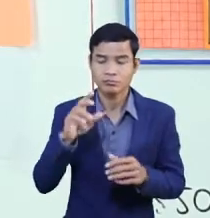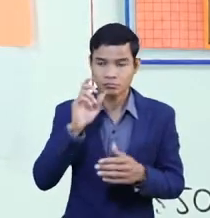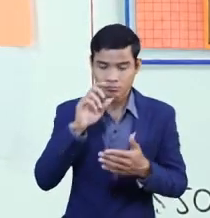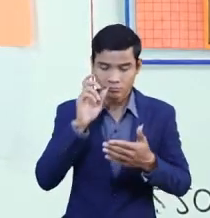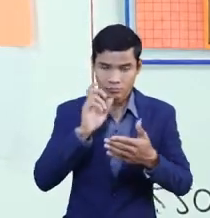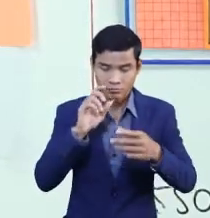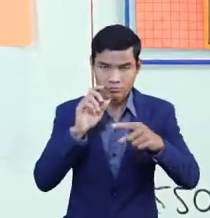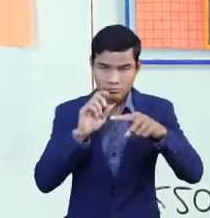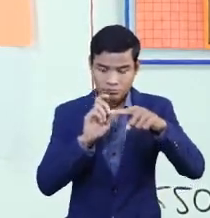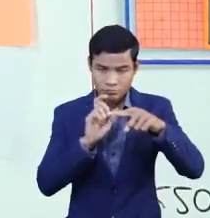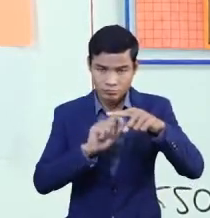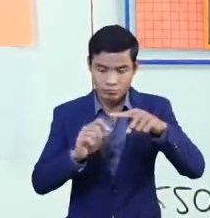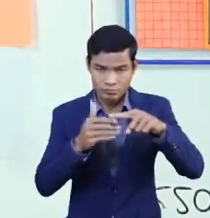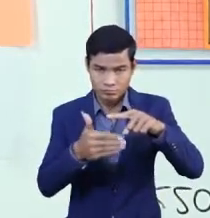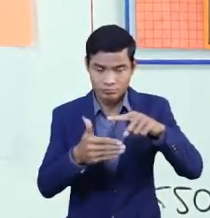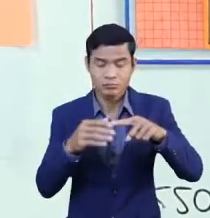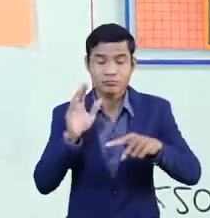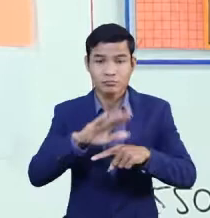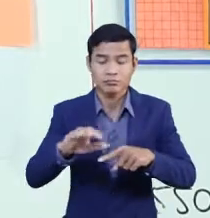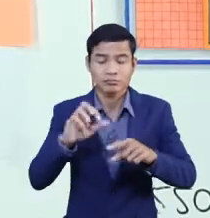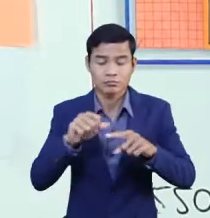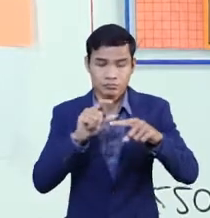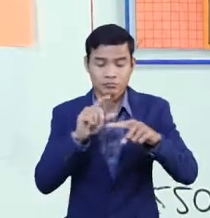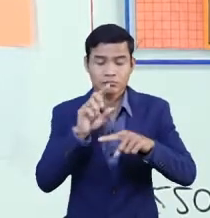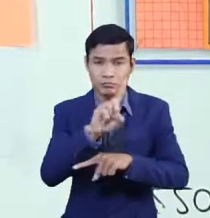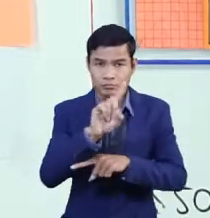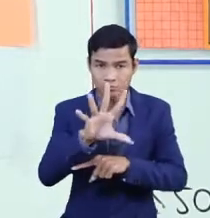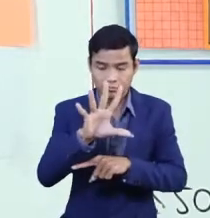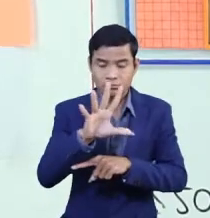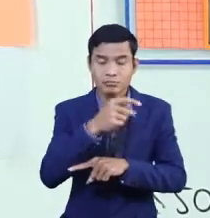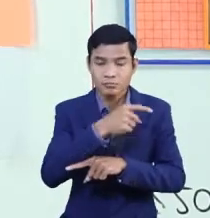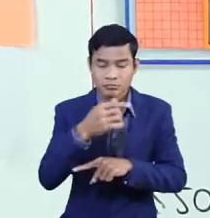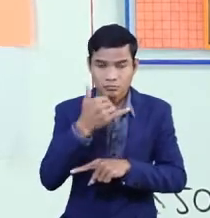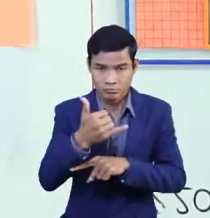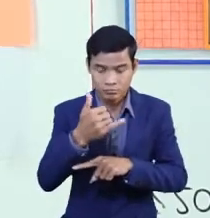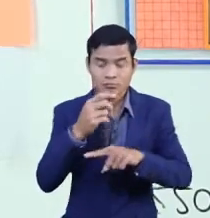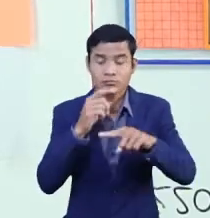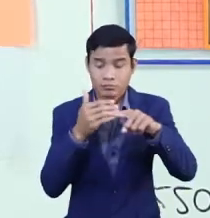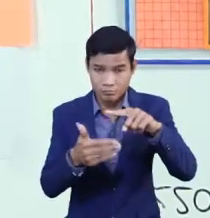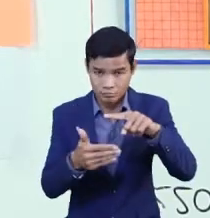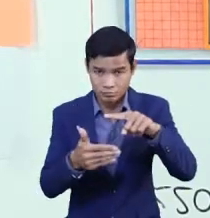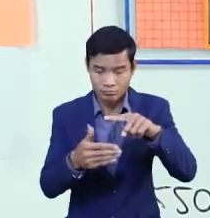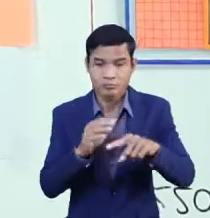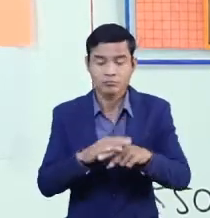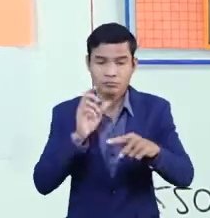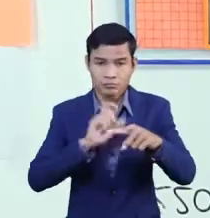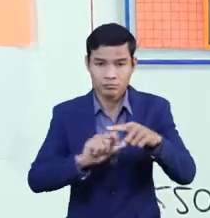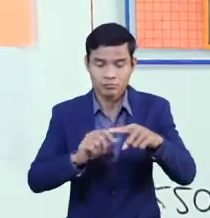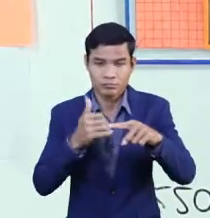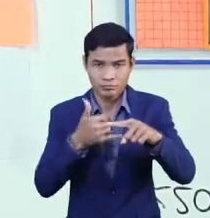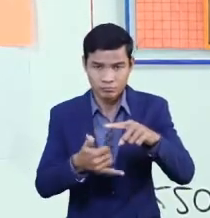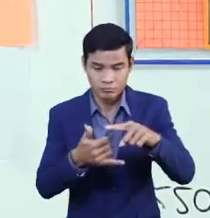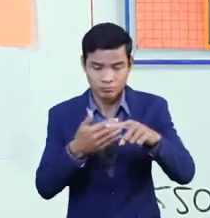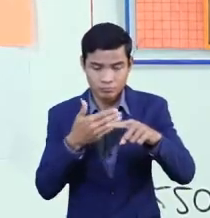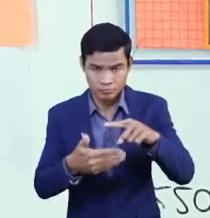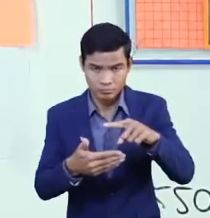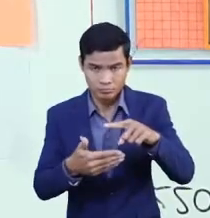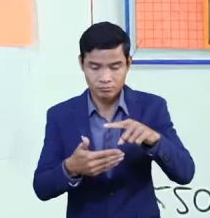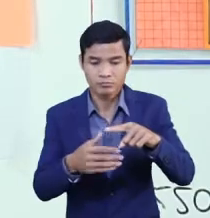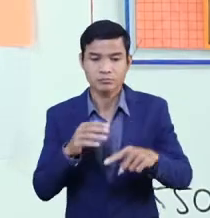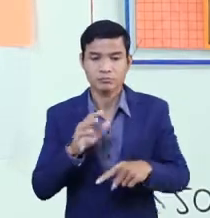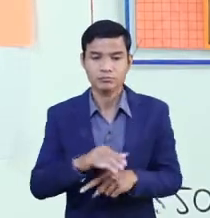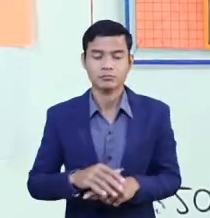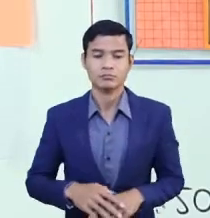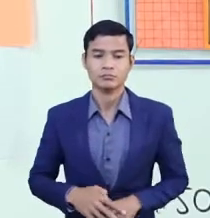5 4ចាអញ្ចឹងកូនមើលអញ្ចឹង15ដក6នៅសល់5 9សរសេរលេខ5 9